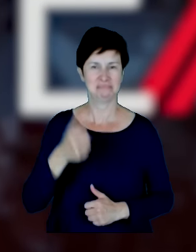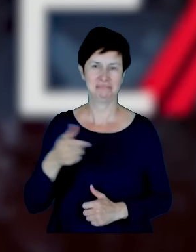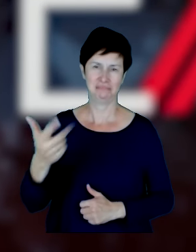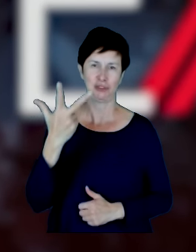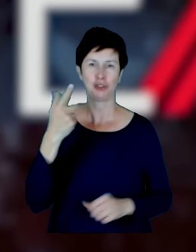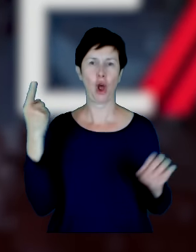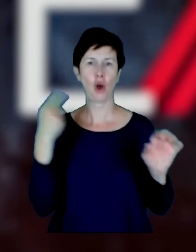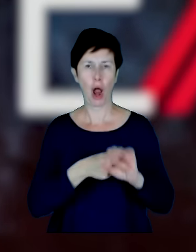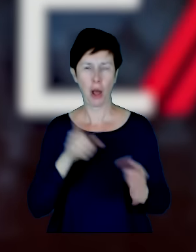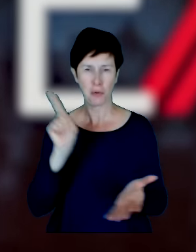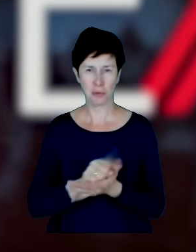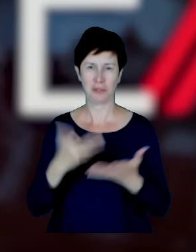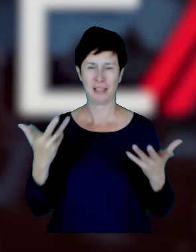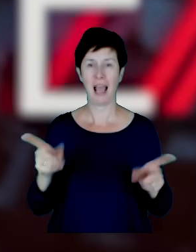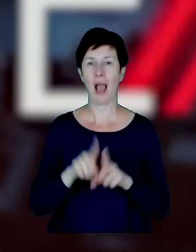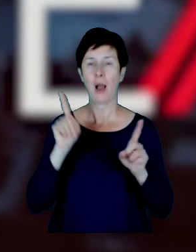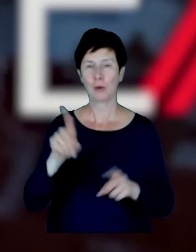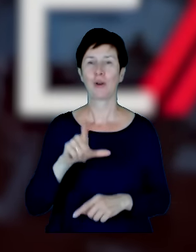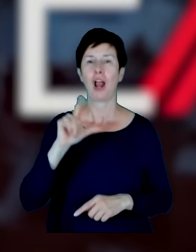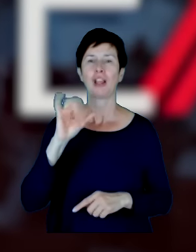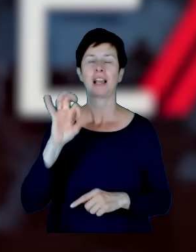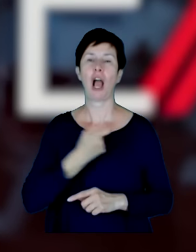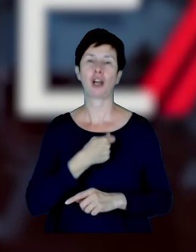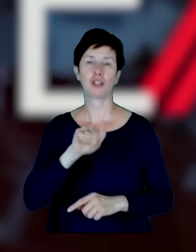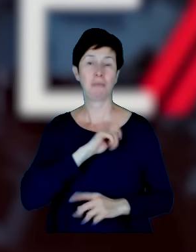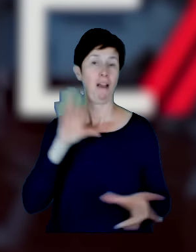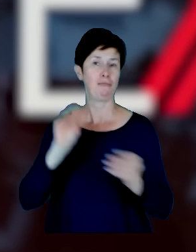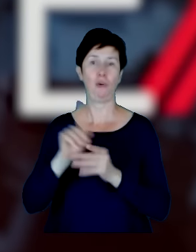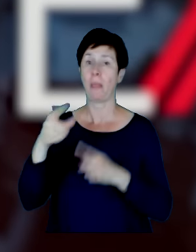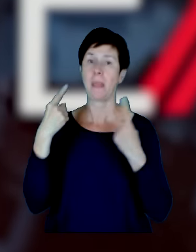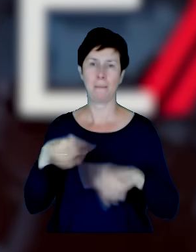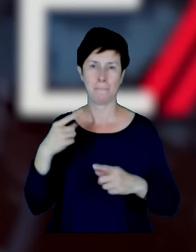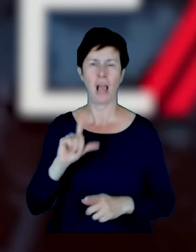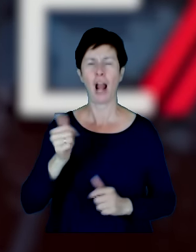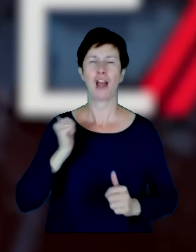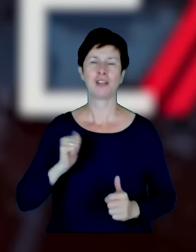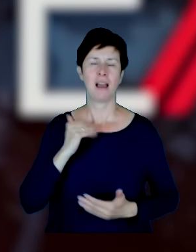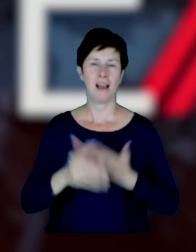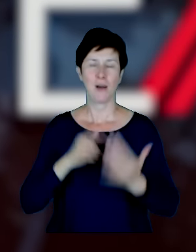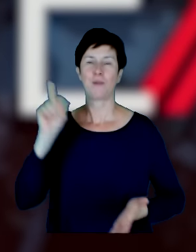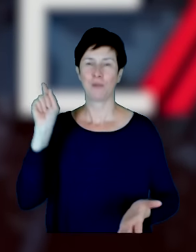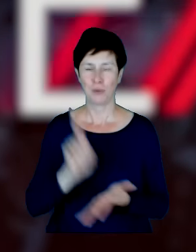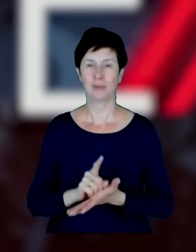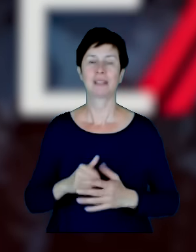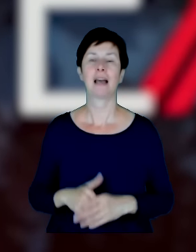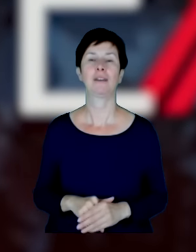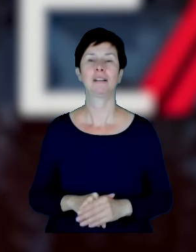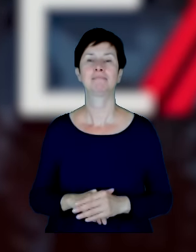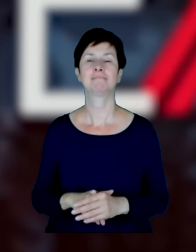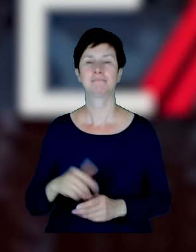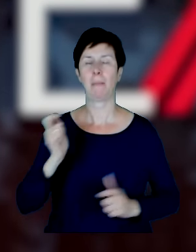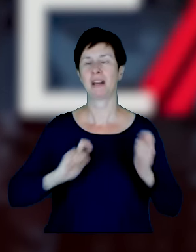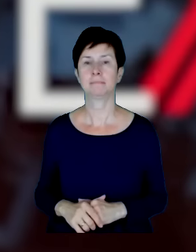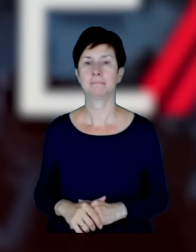gole w jednym meczu akurat w lidze hiszpańskiej dotąd tego nie dokonał ale to była kwestia czasu lewy ustrzelił hattricka valenci jego Barcelona wygrała